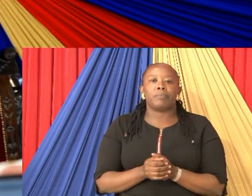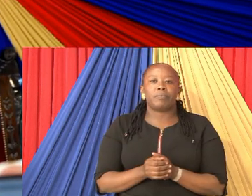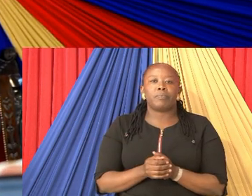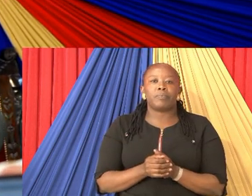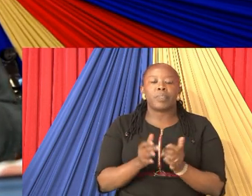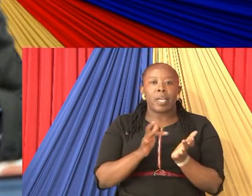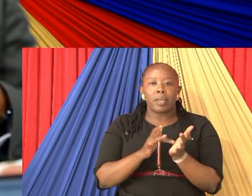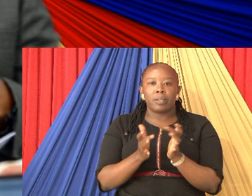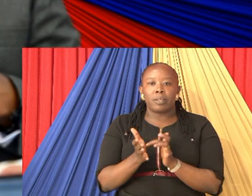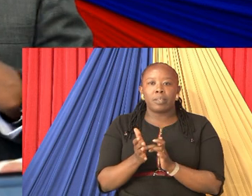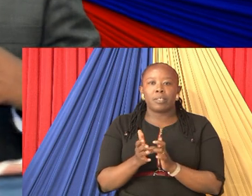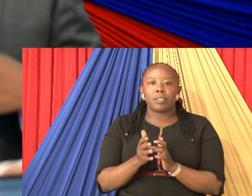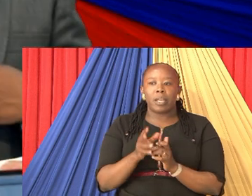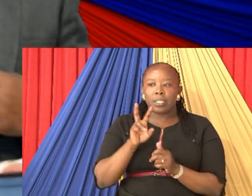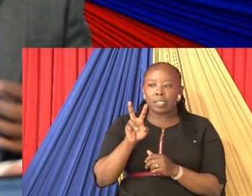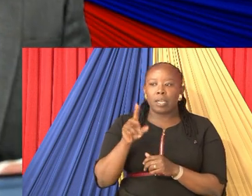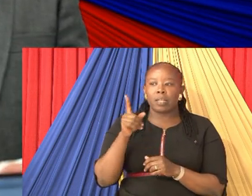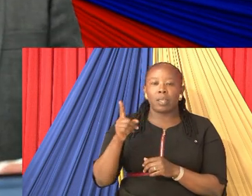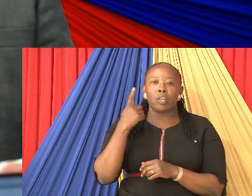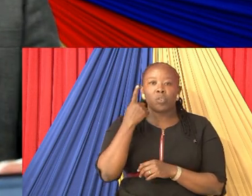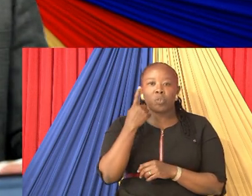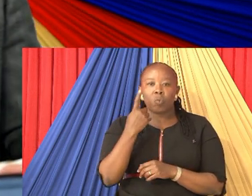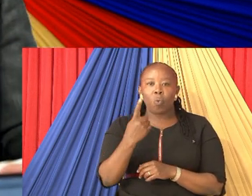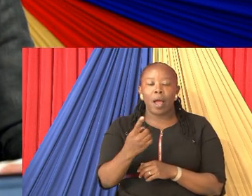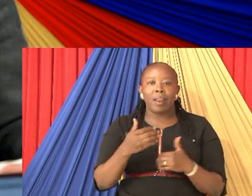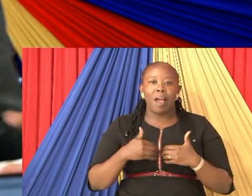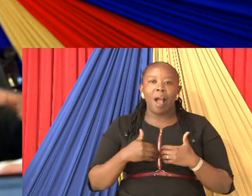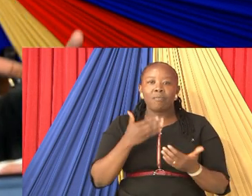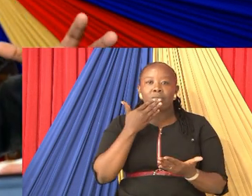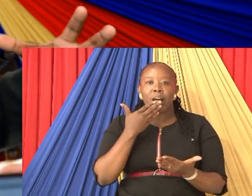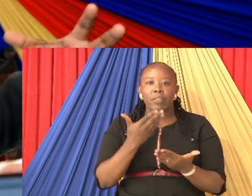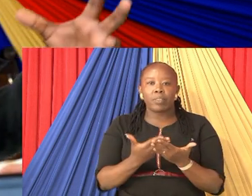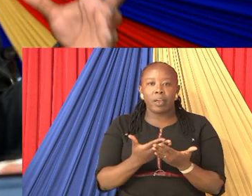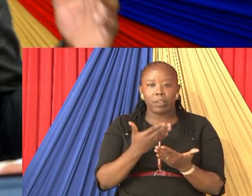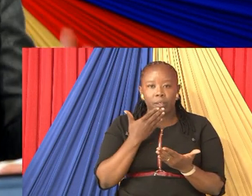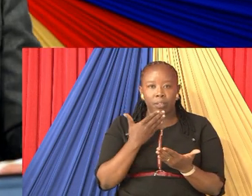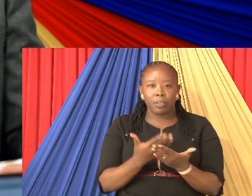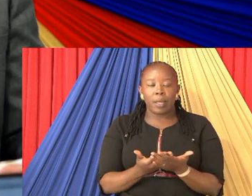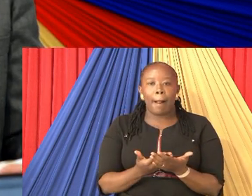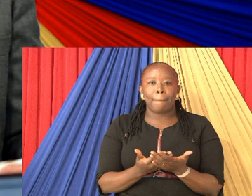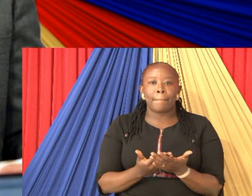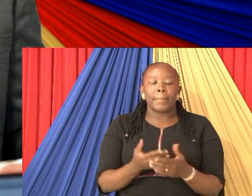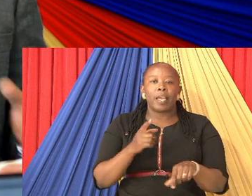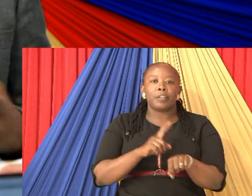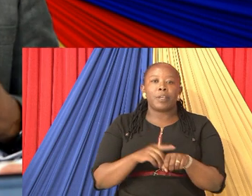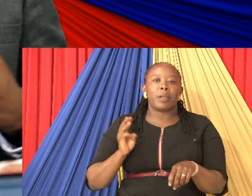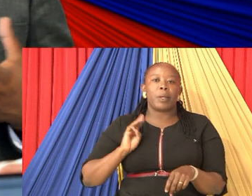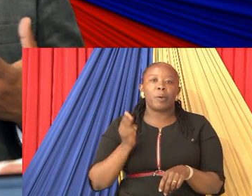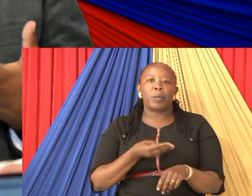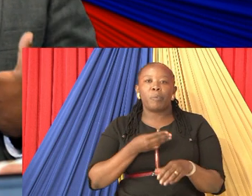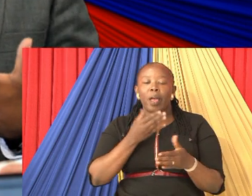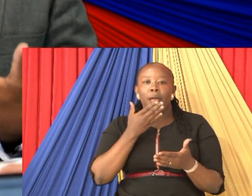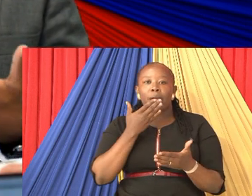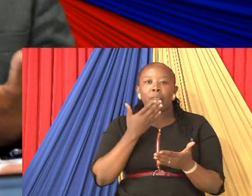kwamba ako na moyo wa kushukuru na kufurahia. Wakati tunaposhukuru Mungu, anaona